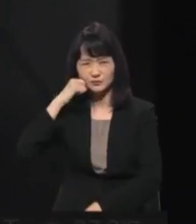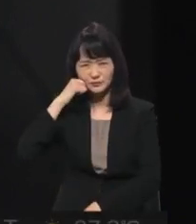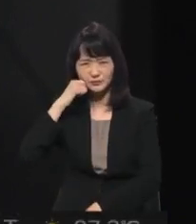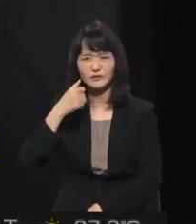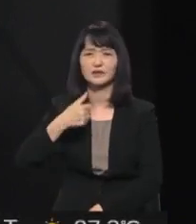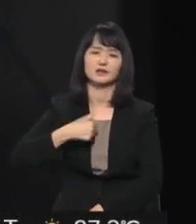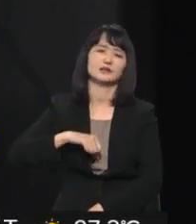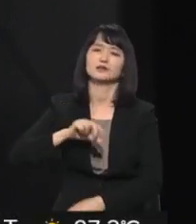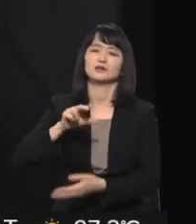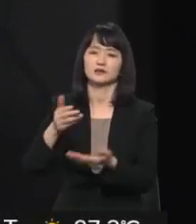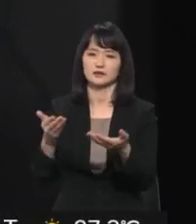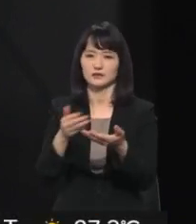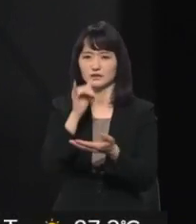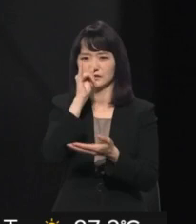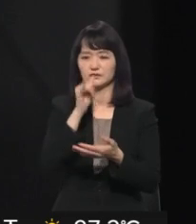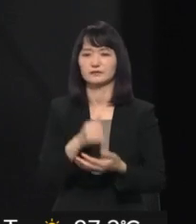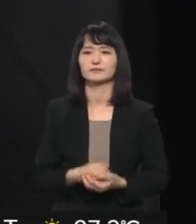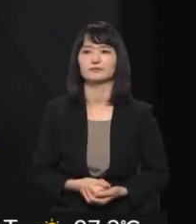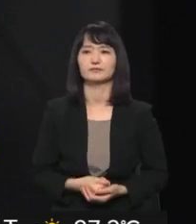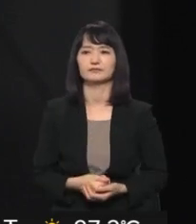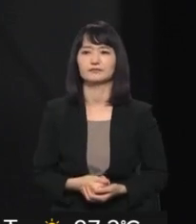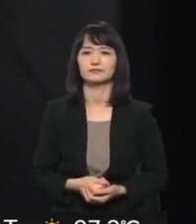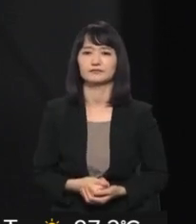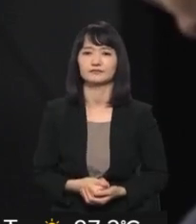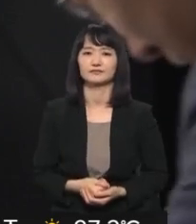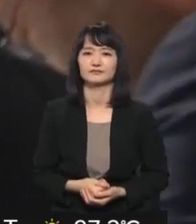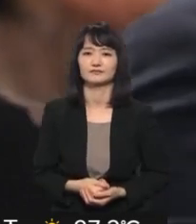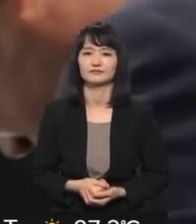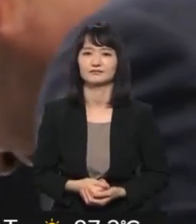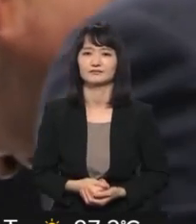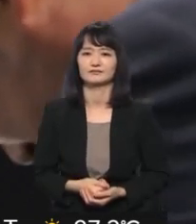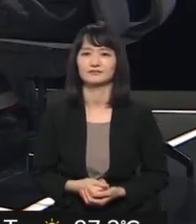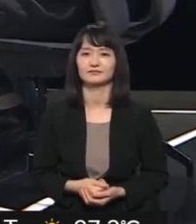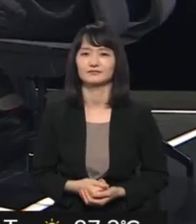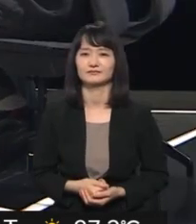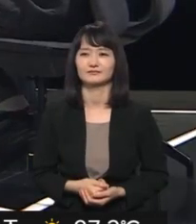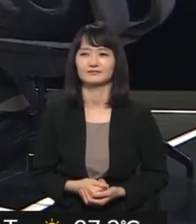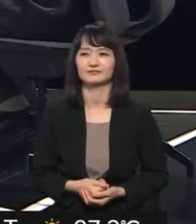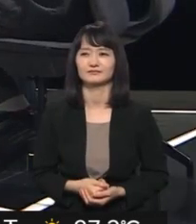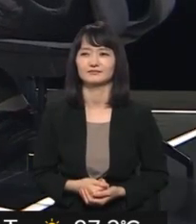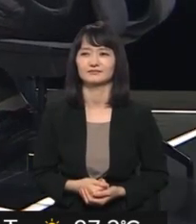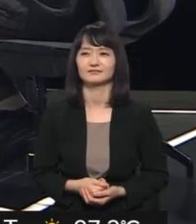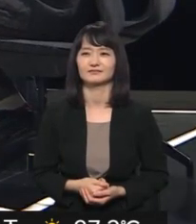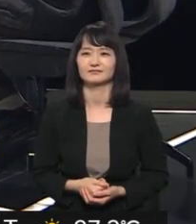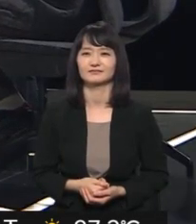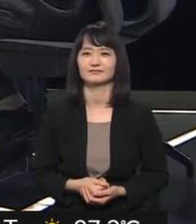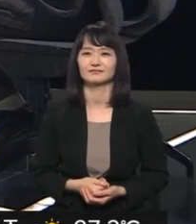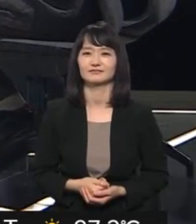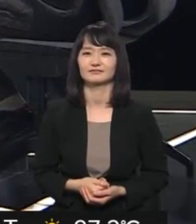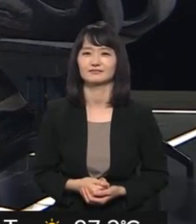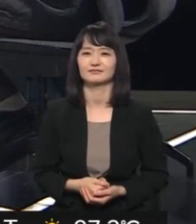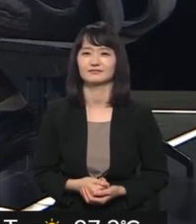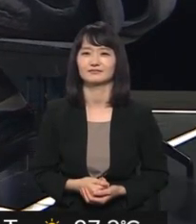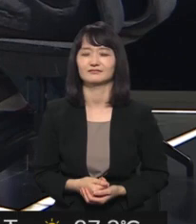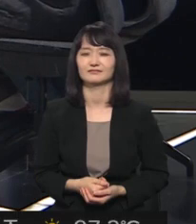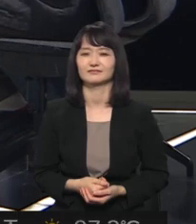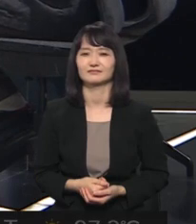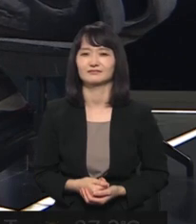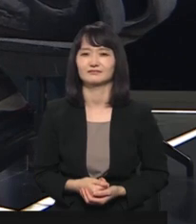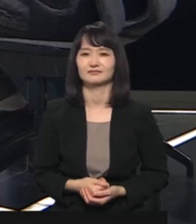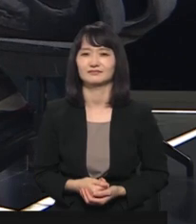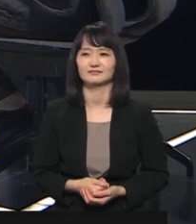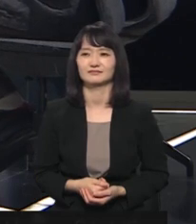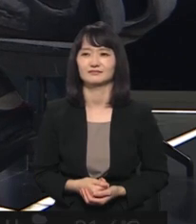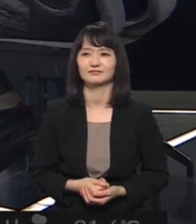있고 뭐 3 서드 뭐 4 다르다고 합니다 아이 거기까지 가지 마 따다가 아 네